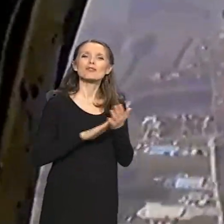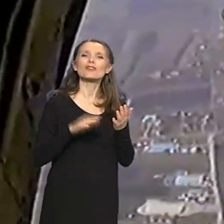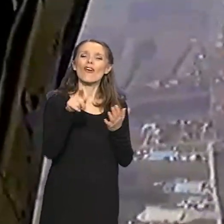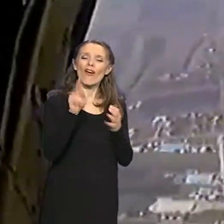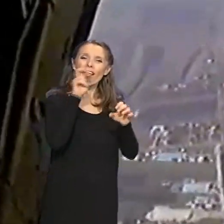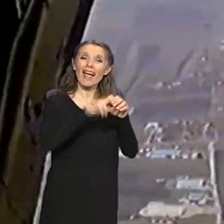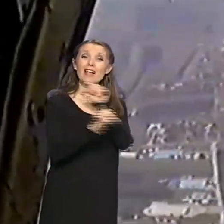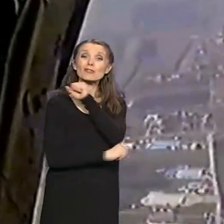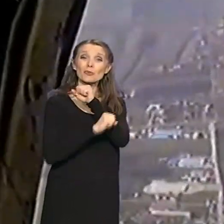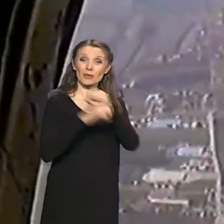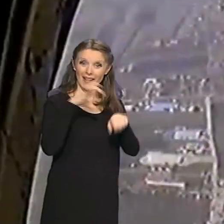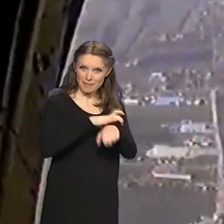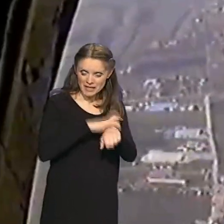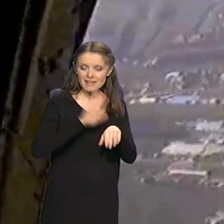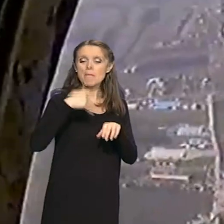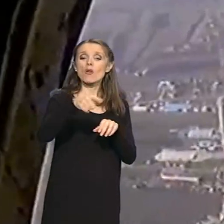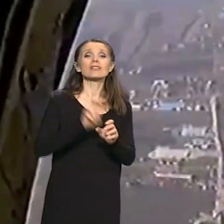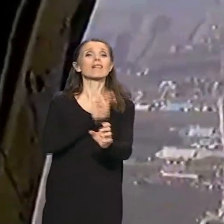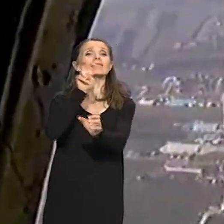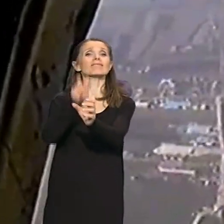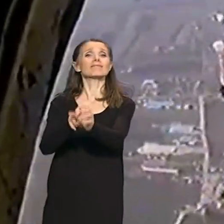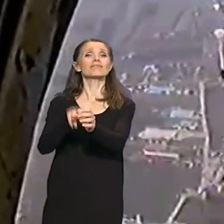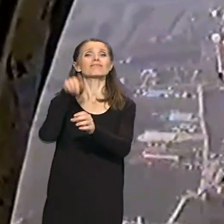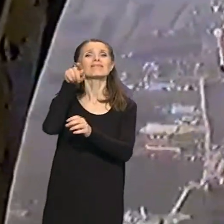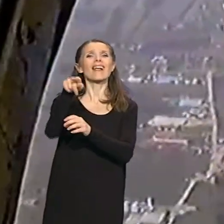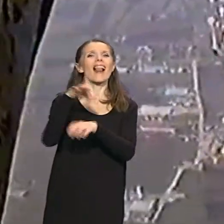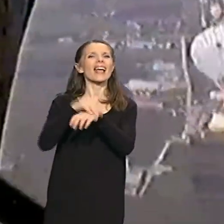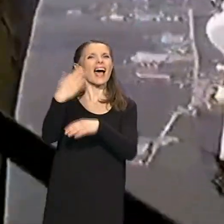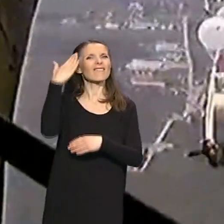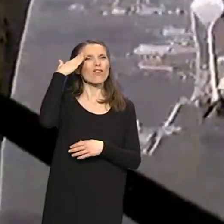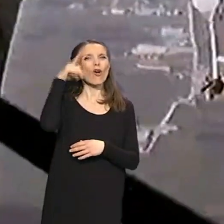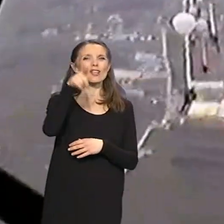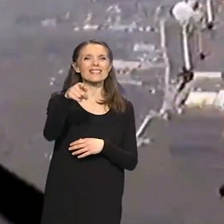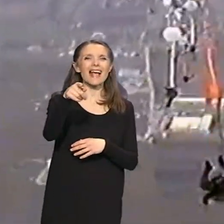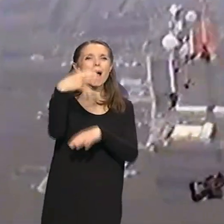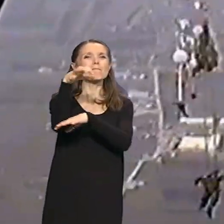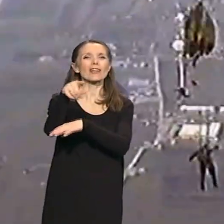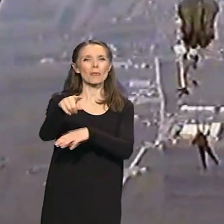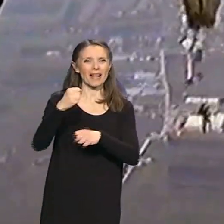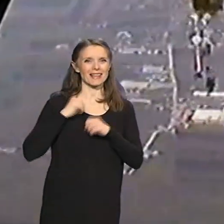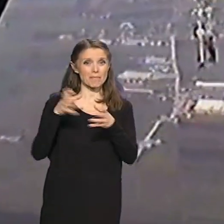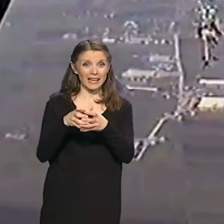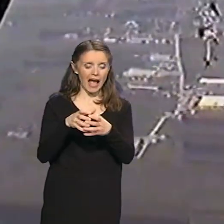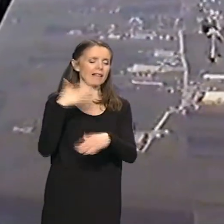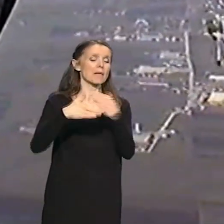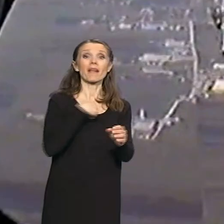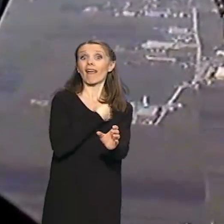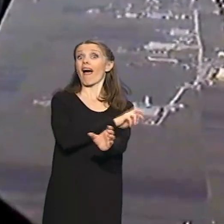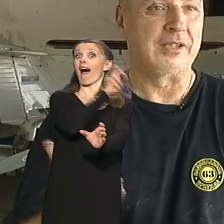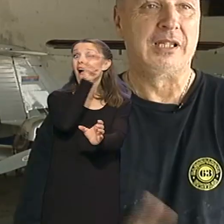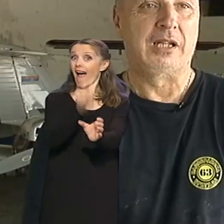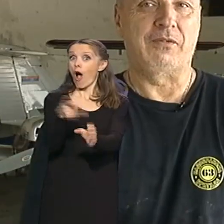medicine, pa posle on otišao u padobransku brigadu kao lekar. Ja sam došao u padobransku brigadu gde on bio lekar, pa je on dalje